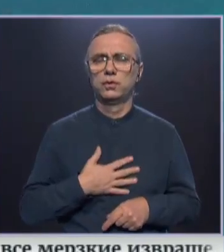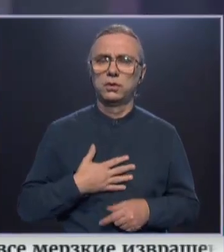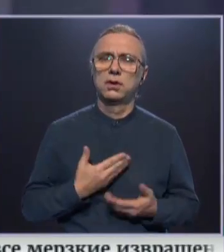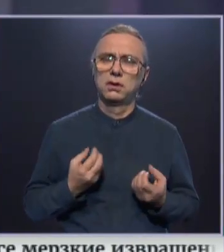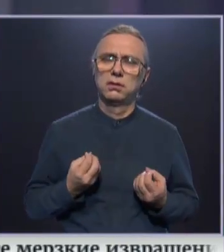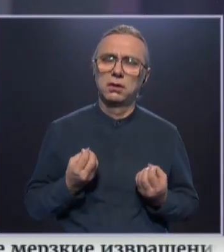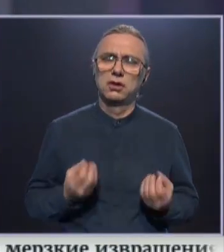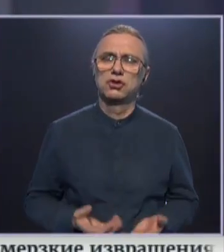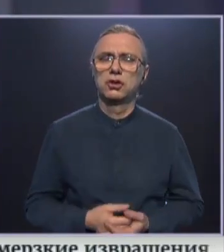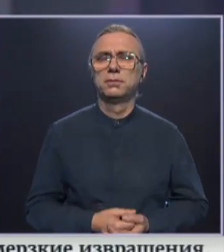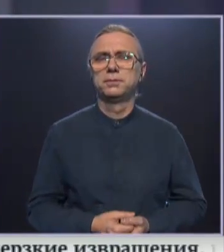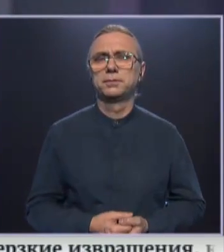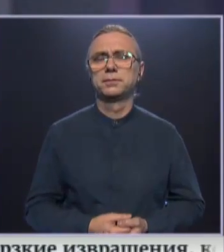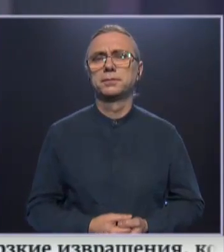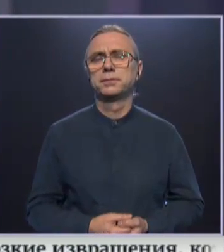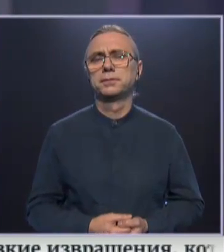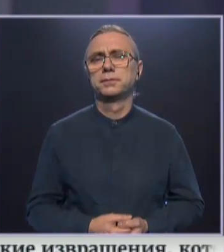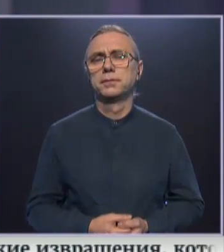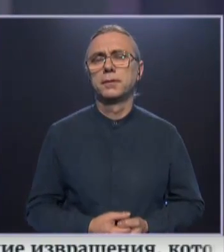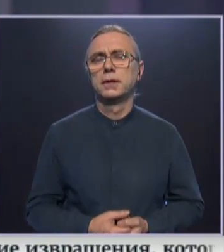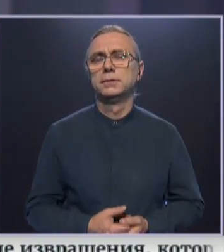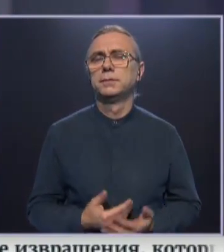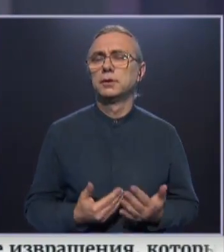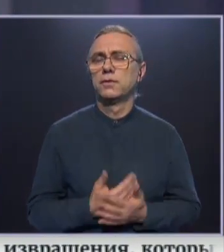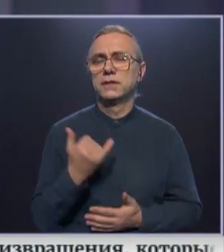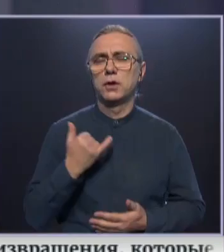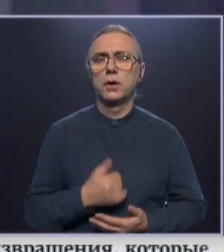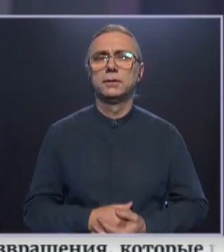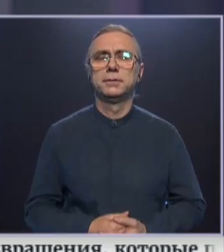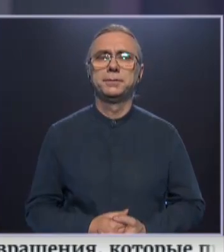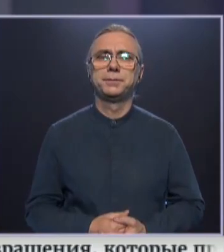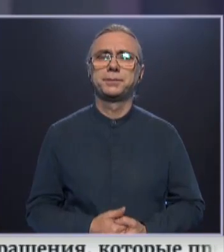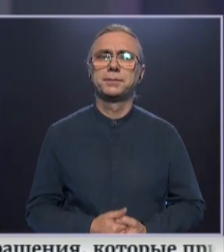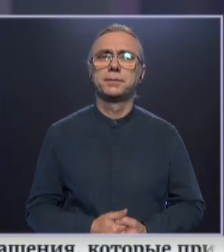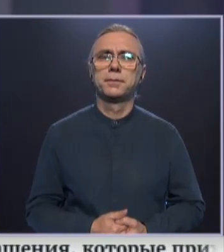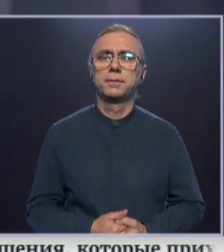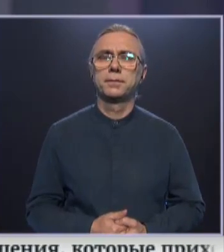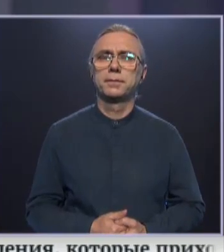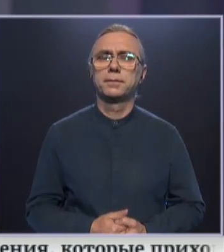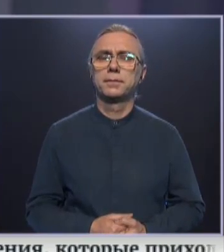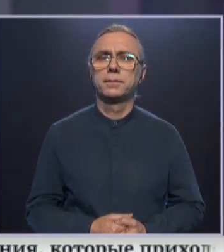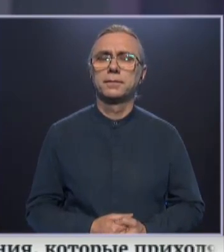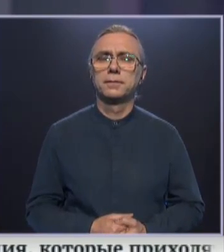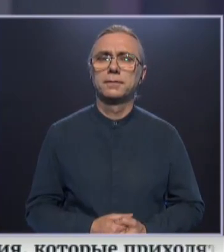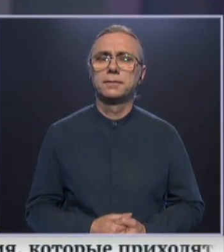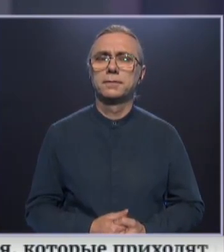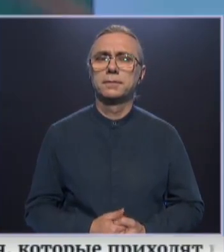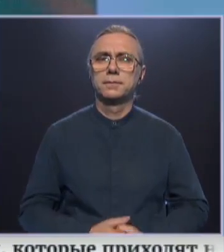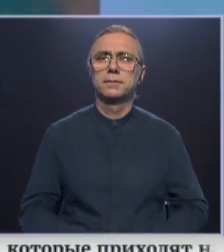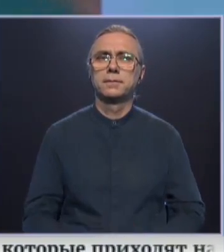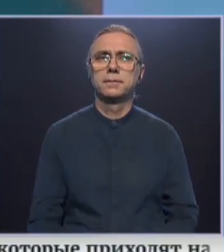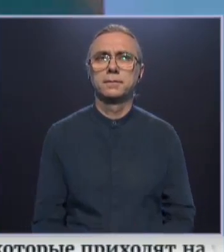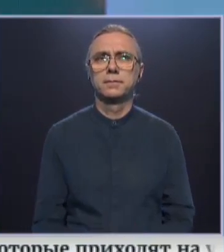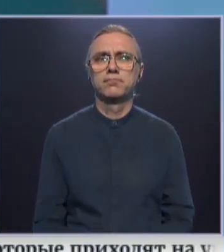сочувствую. Друзья, у нас есть звонок в студию. Здравствуйте. Говорите, пожалуйста, вы в эфире.